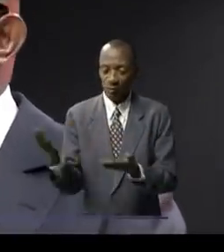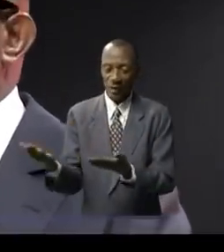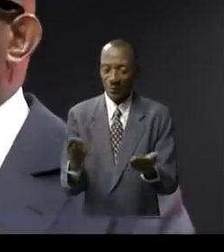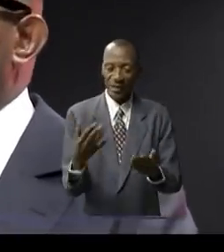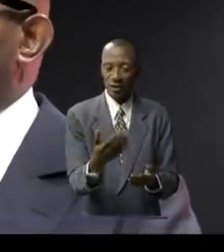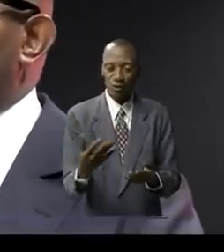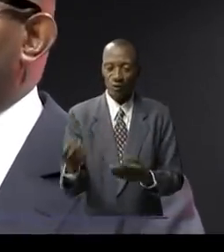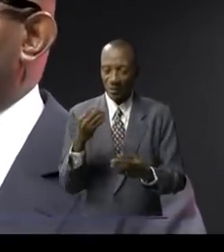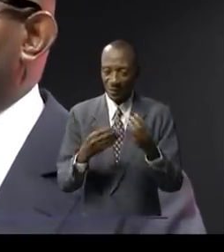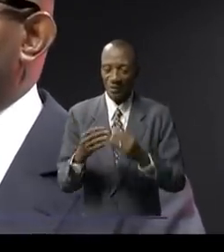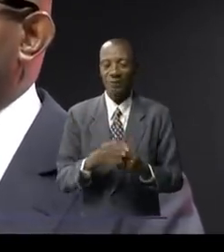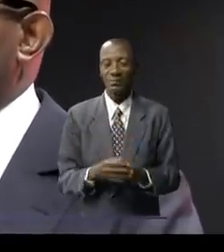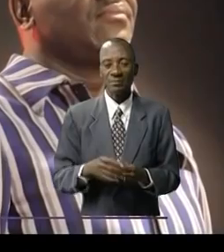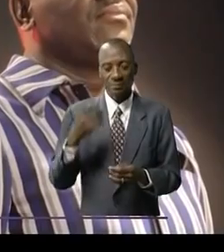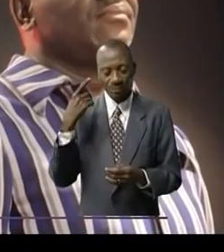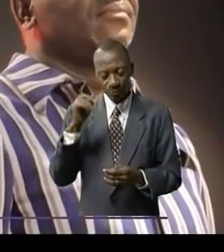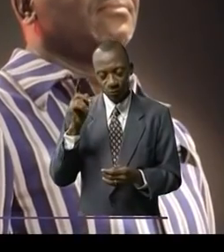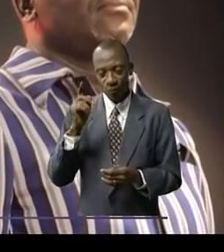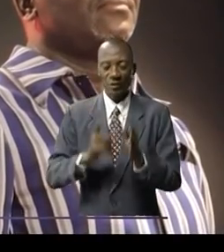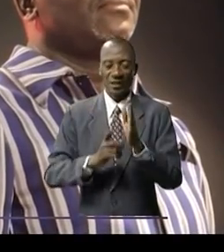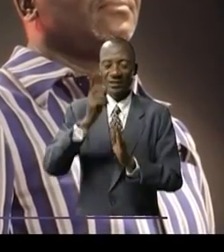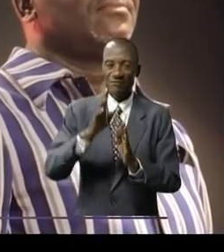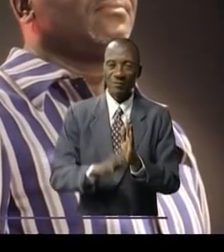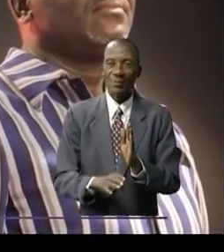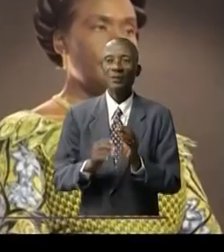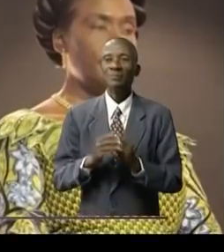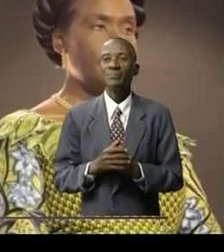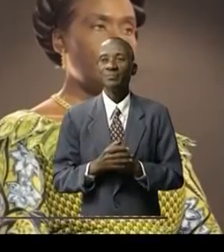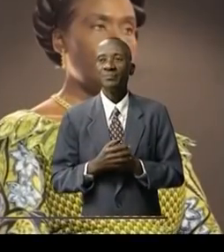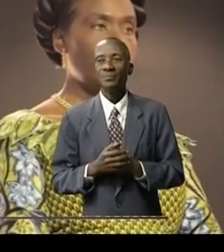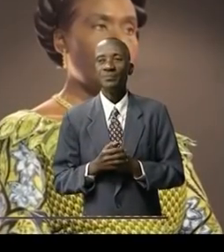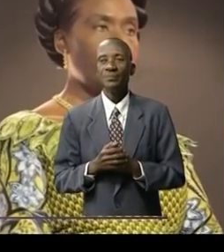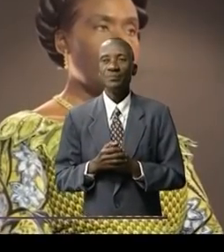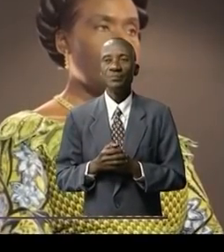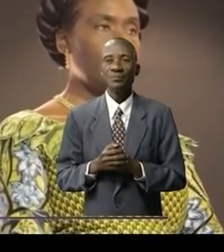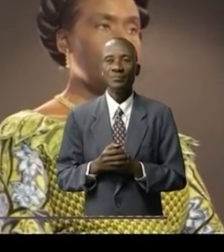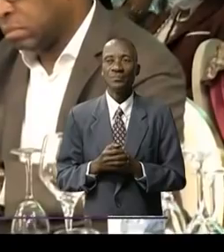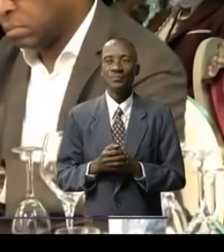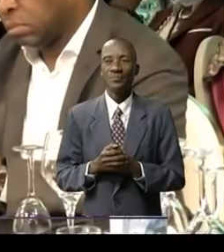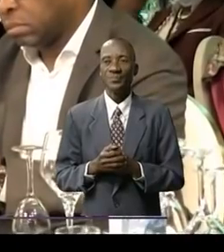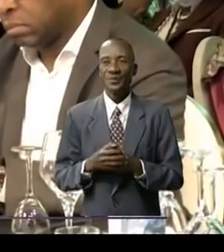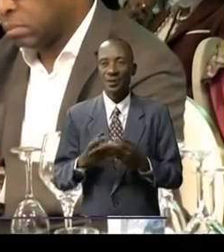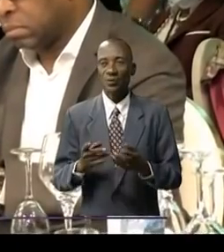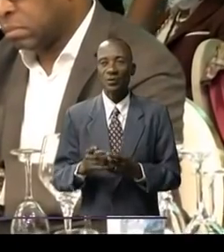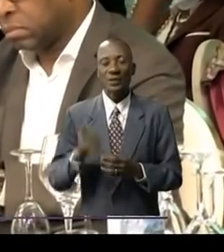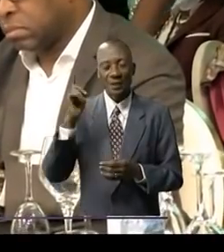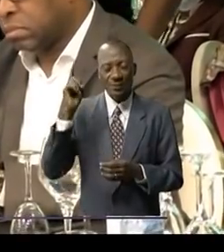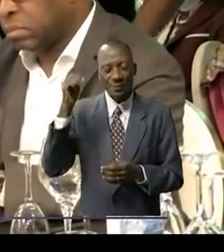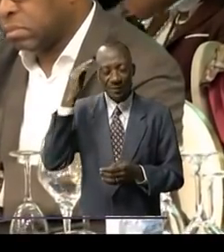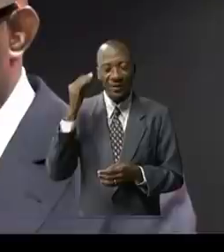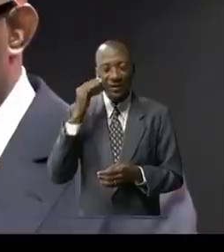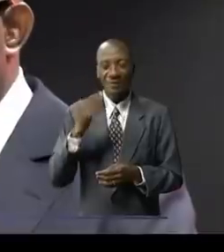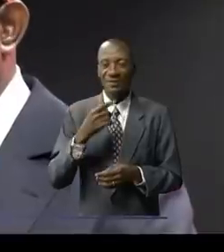le développement de nos provinces. Et nous avons choisi, nous, au niveau du gouvernement, comme entité,